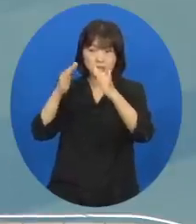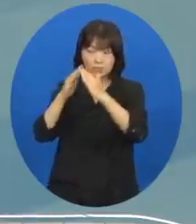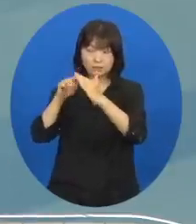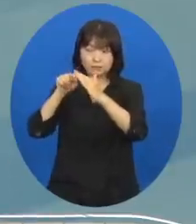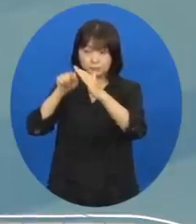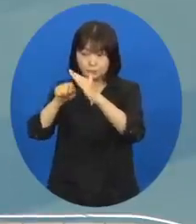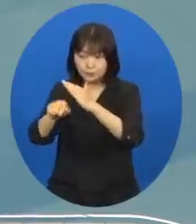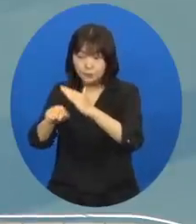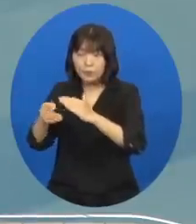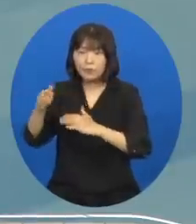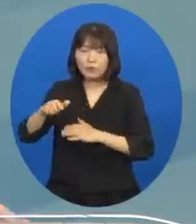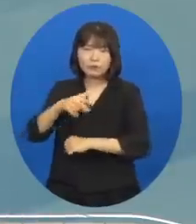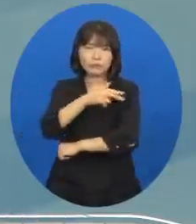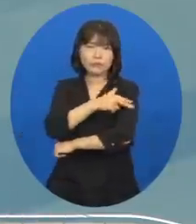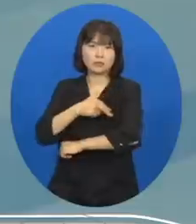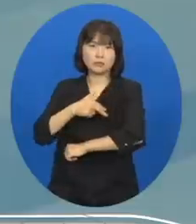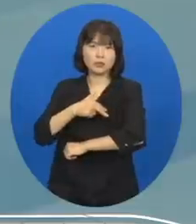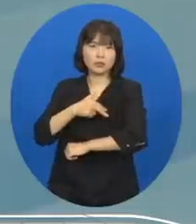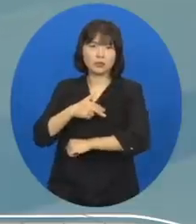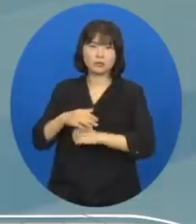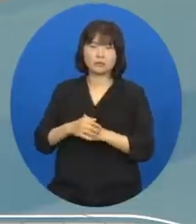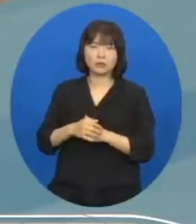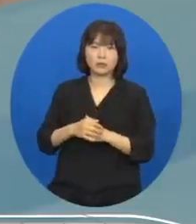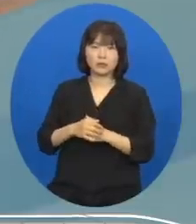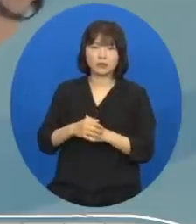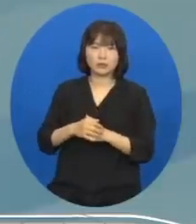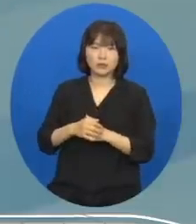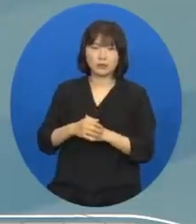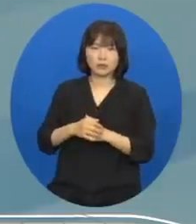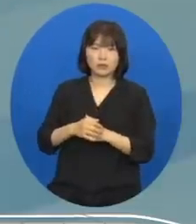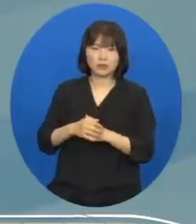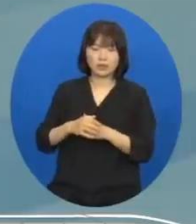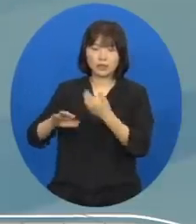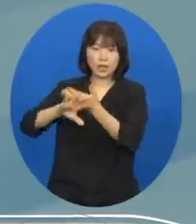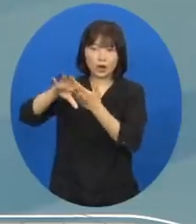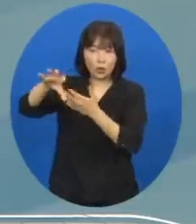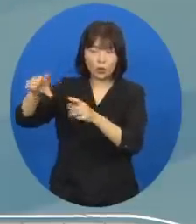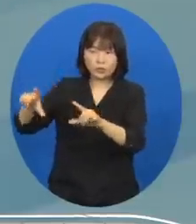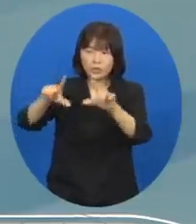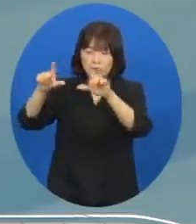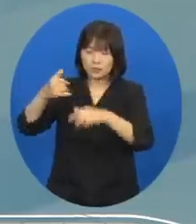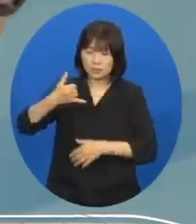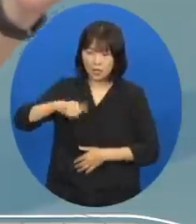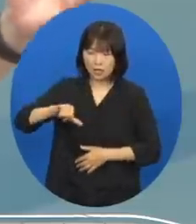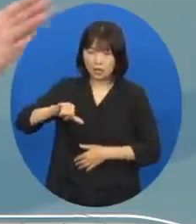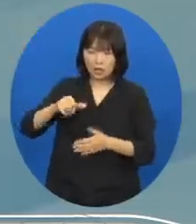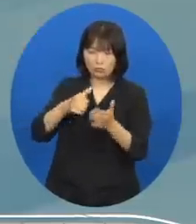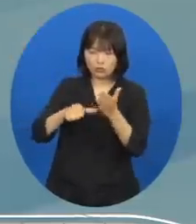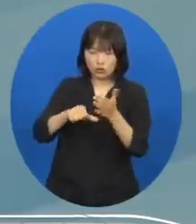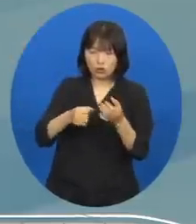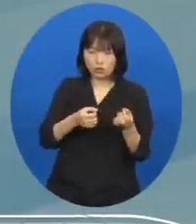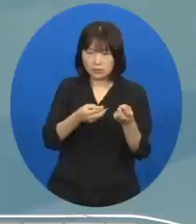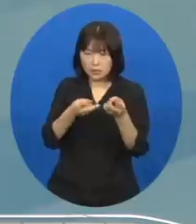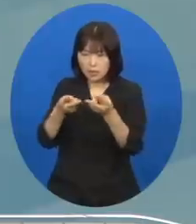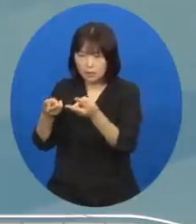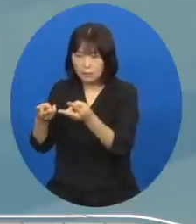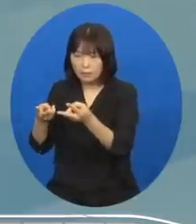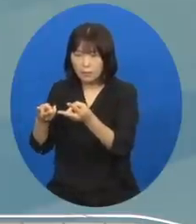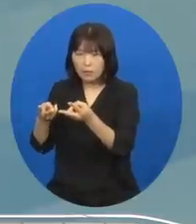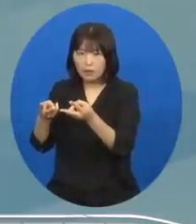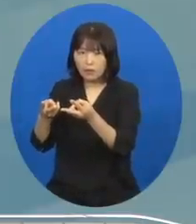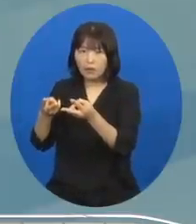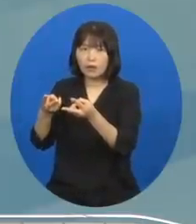찾아갔더니 그 집사님이 외지에 나가 있는 자녀들에게 뭐 물건을 택배로 보내는 일을 하려고